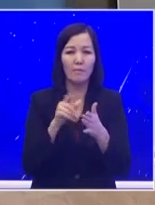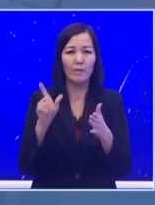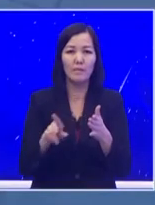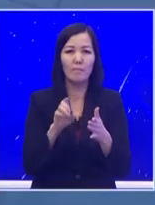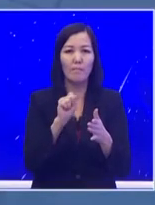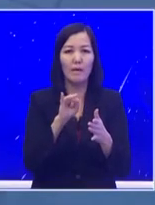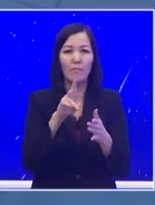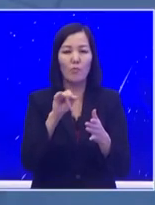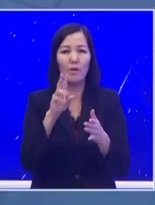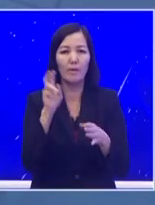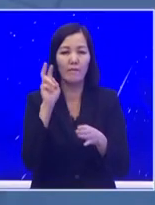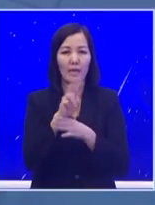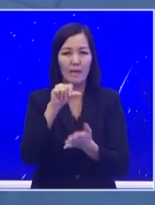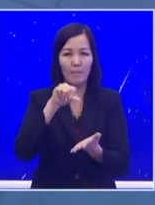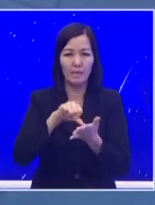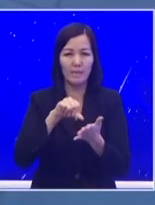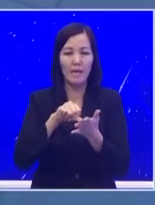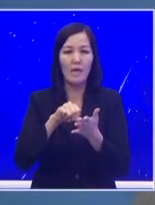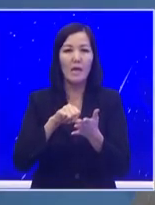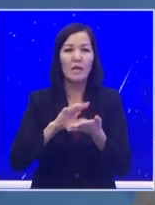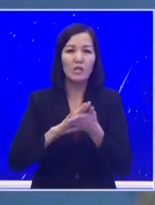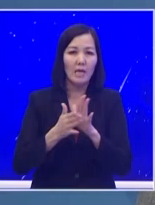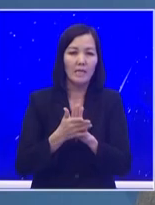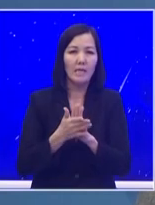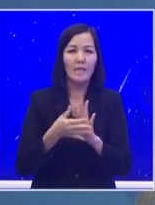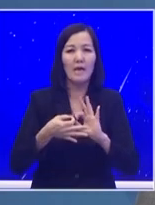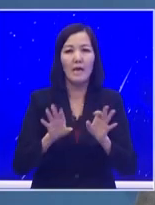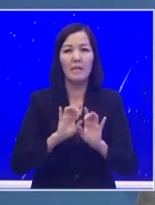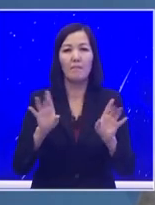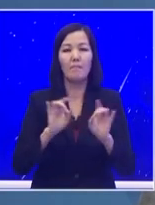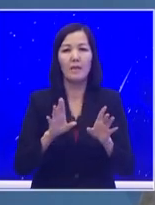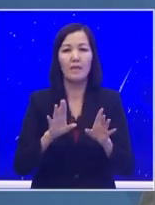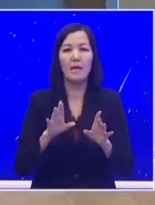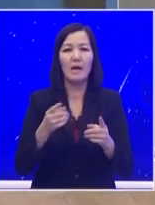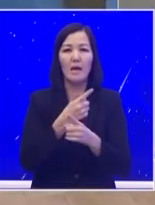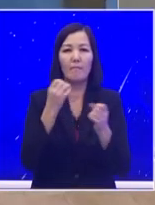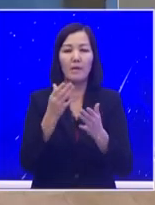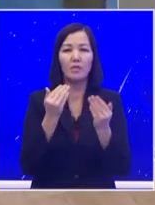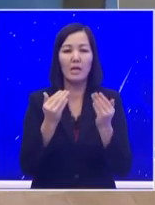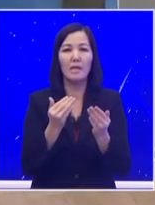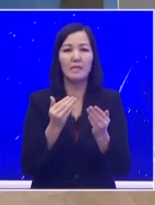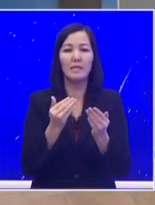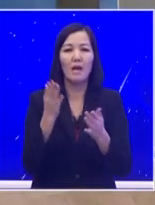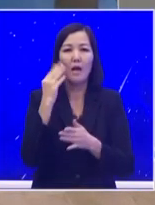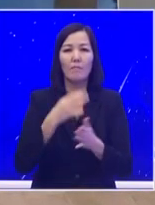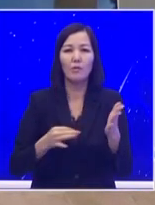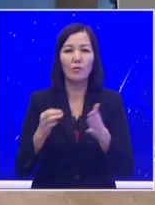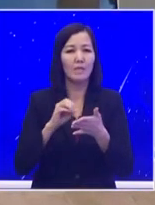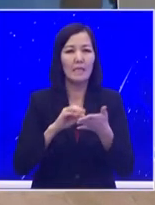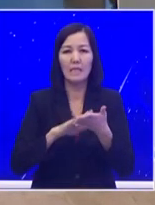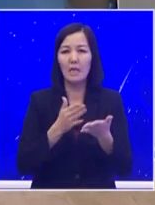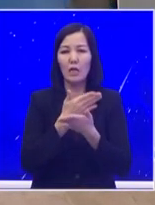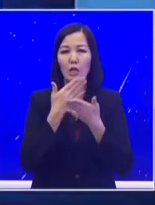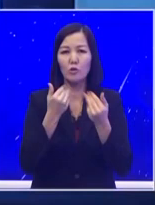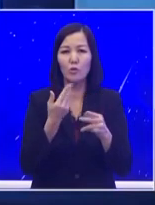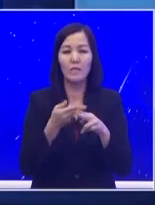департаментінің басшысы Қайрат Баймұхамедов келді. Ол өңірдегі ахуалды айтып берді. Ақпарынша облыста тәж вирусын жұқтырған жағдай тіркелген